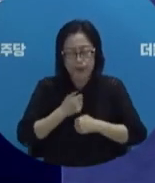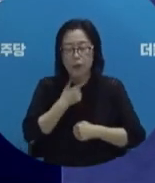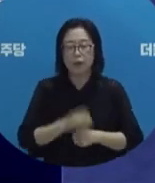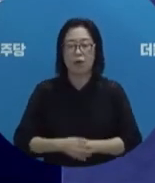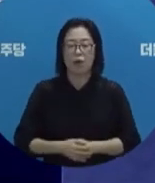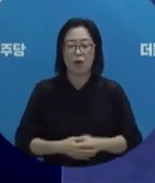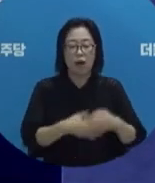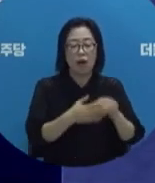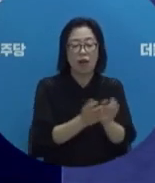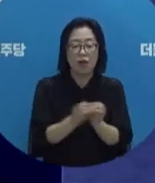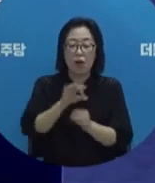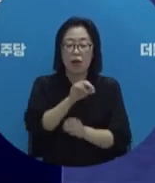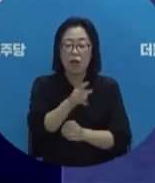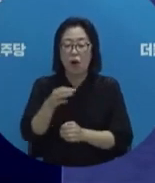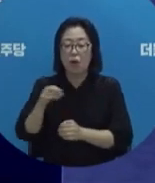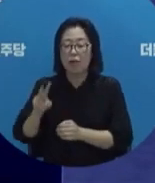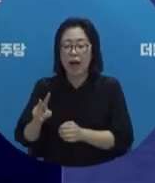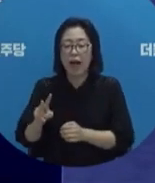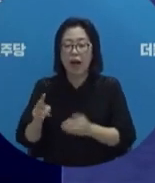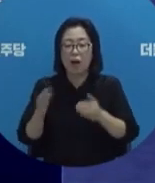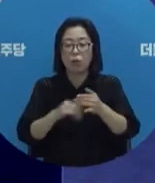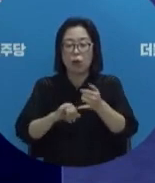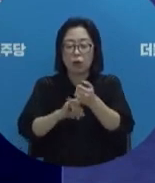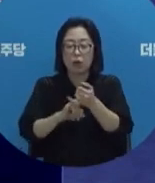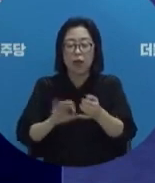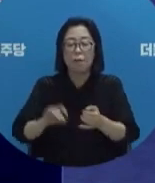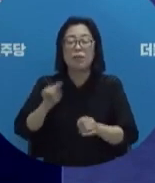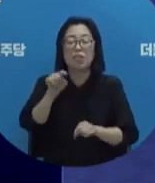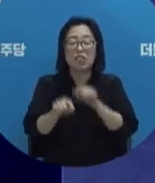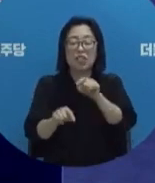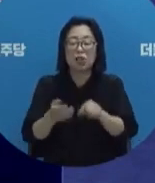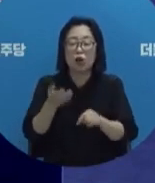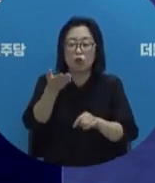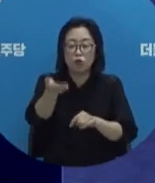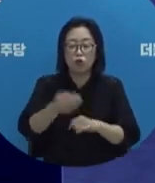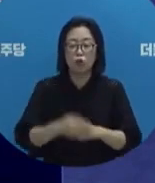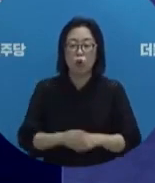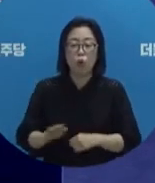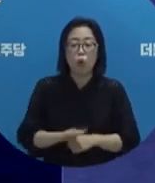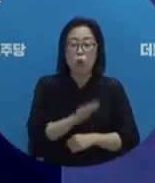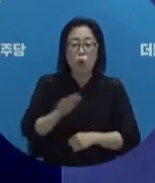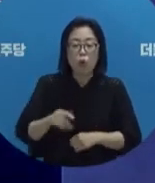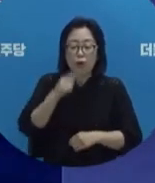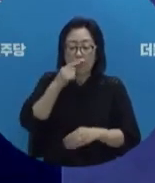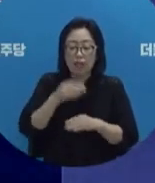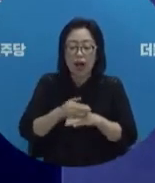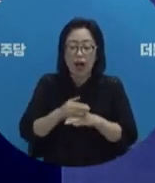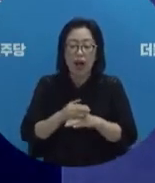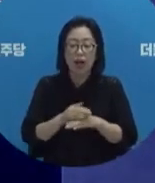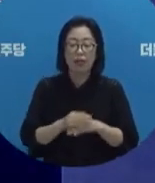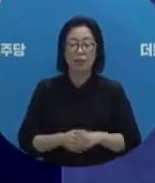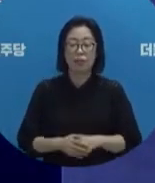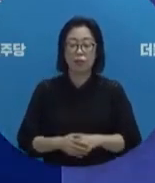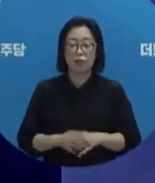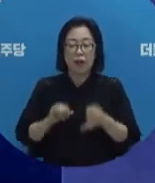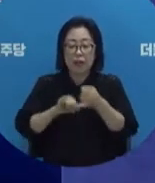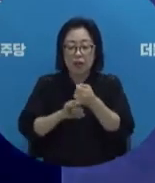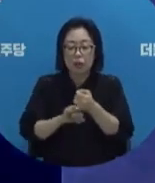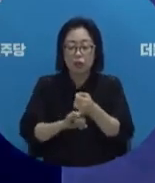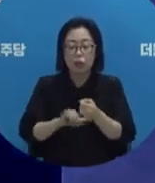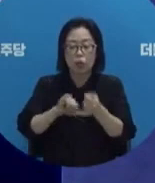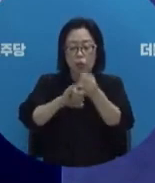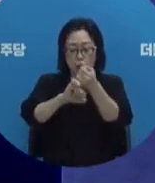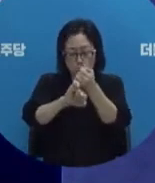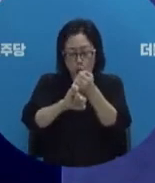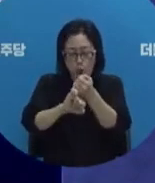여야 공통 공약을 우선적으로 실행하고 우리당 공약도 최대한 실천해서 국민의